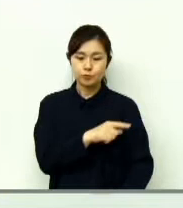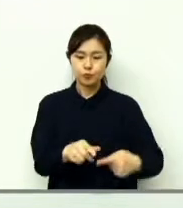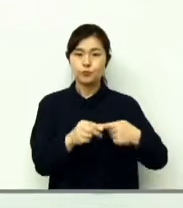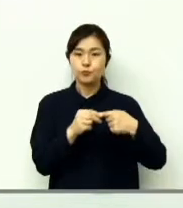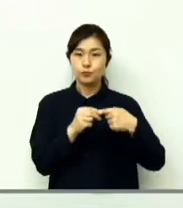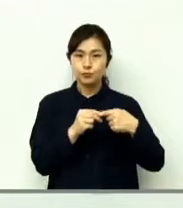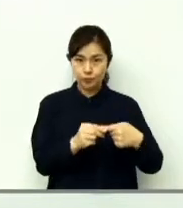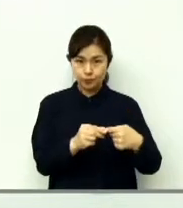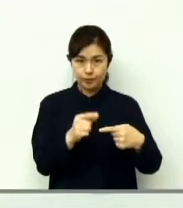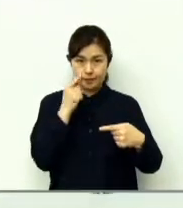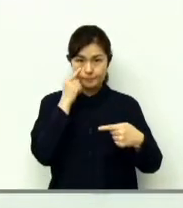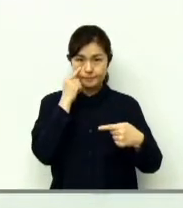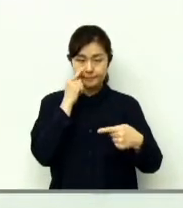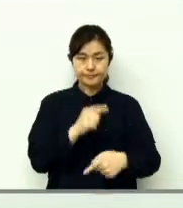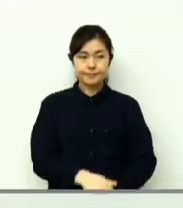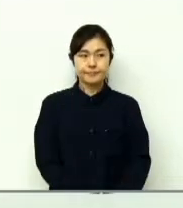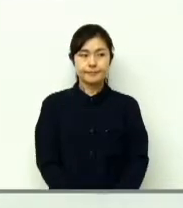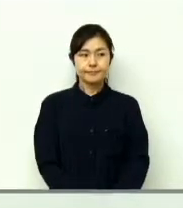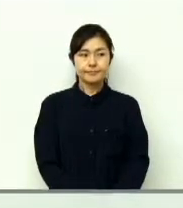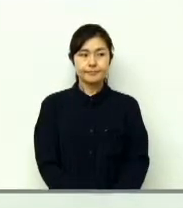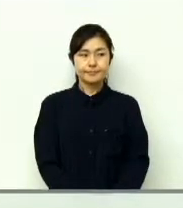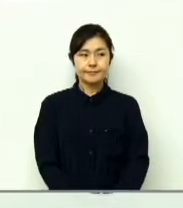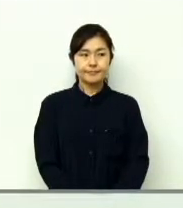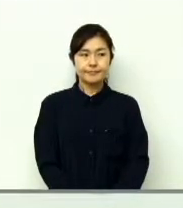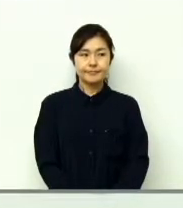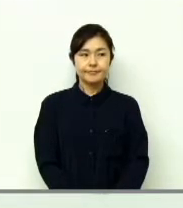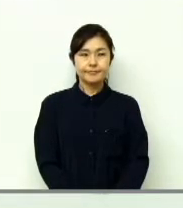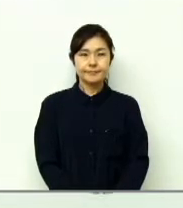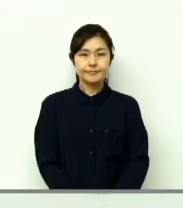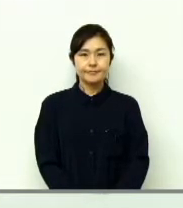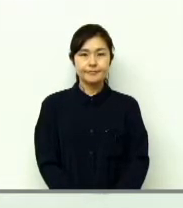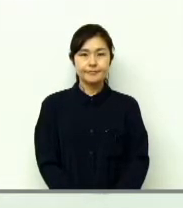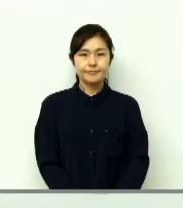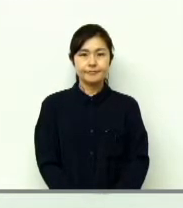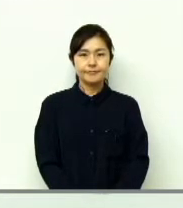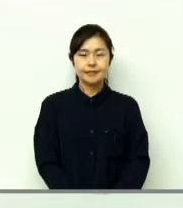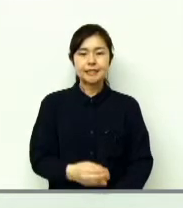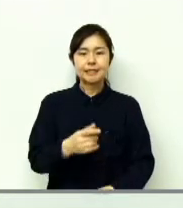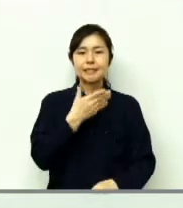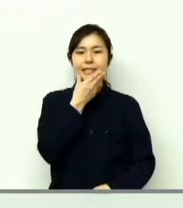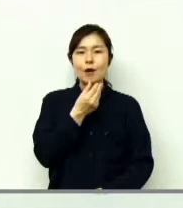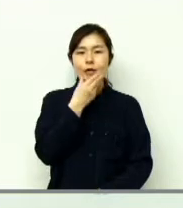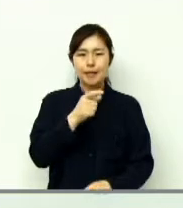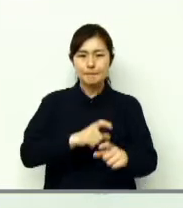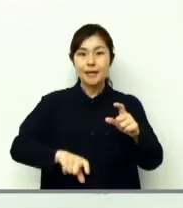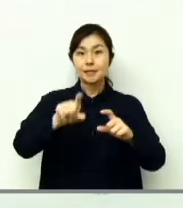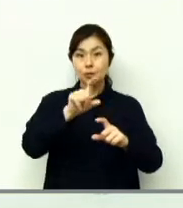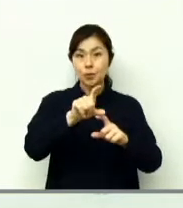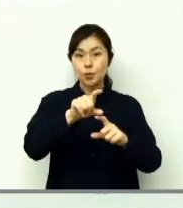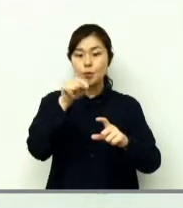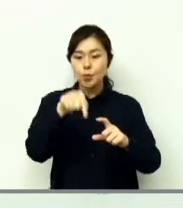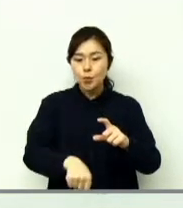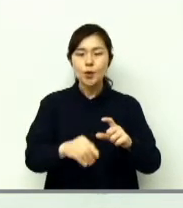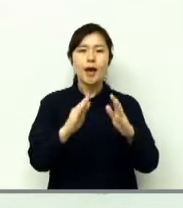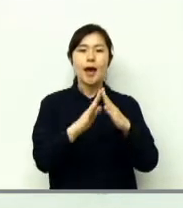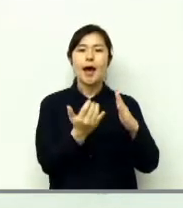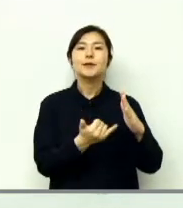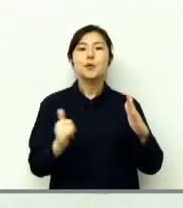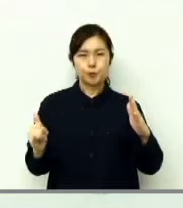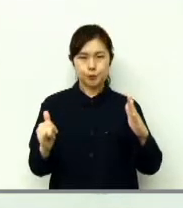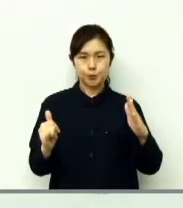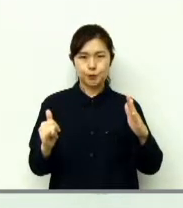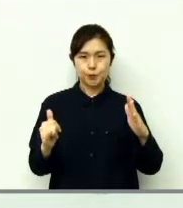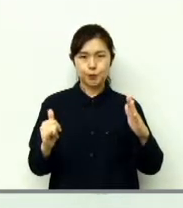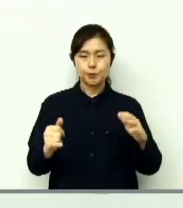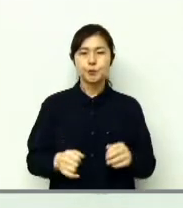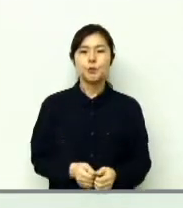ございますけれども、これは家族の幸せ倍増の中に分類しているものでございますけれども、保育